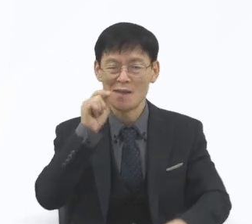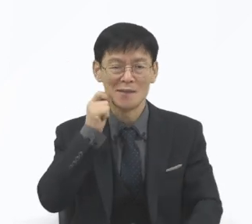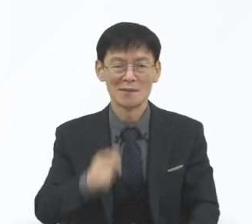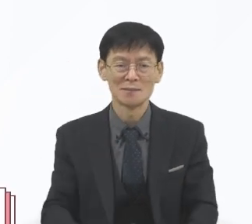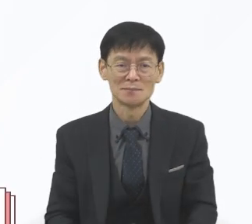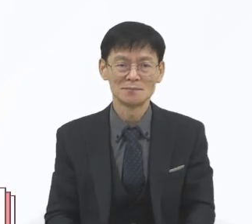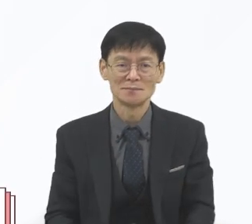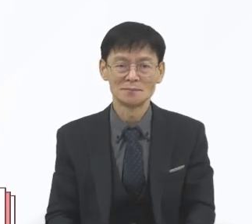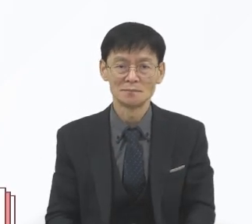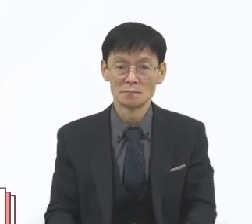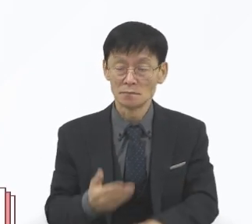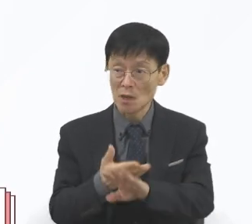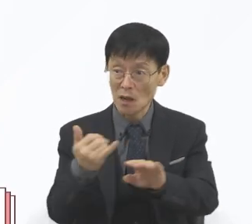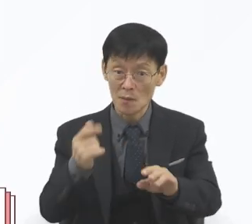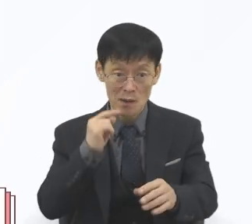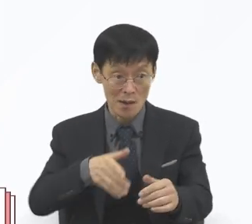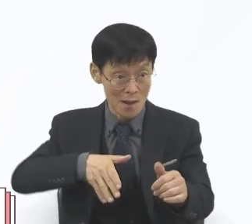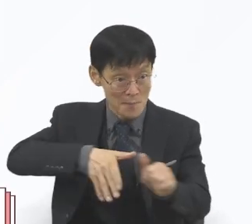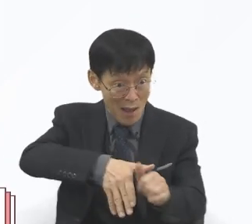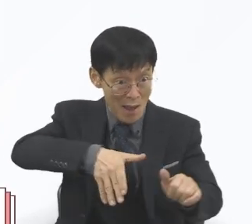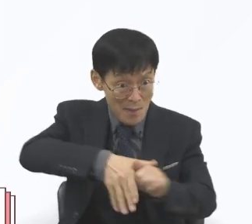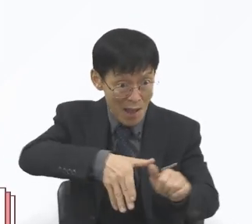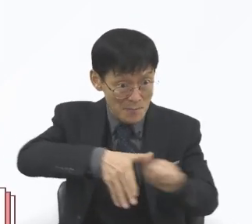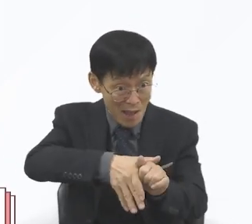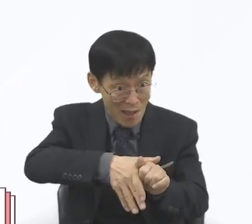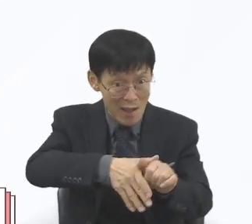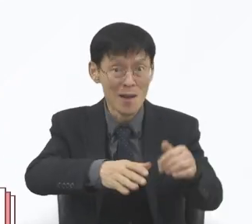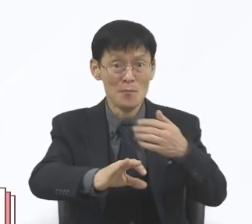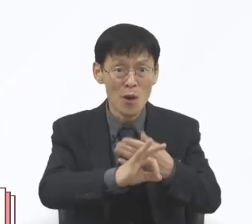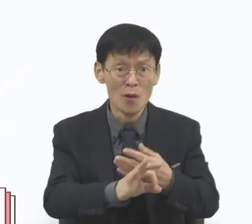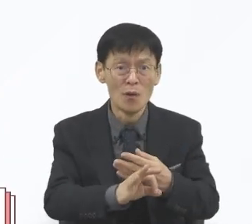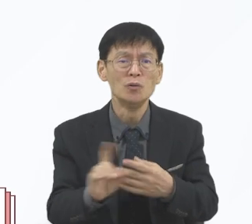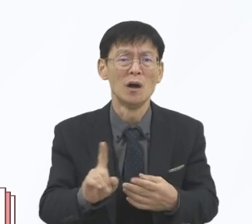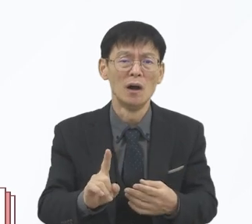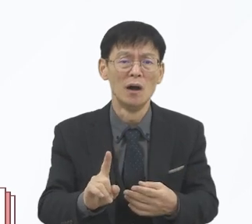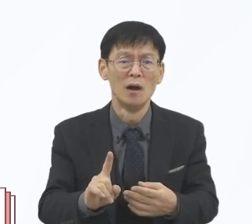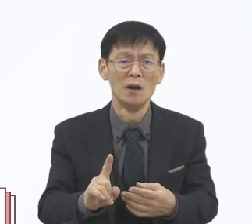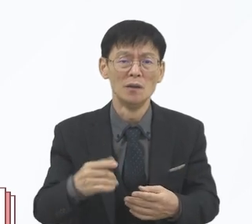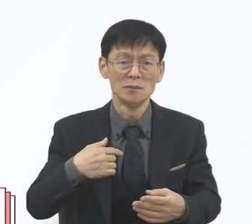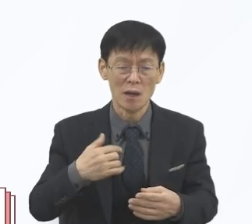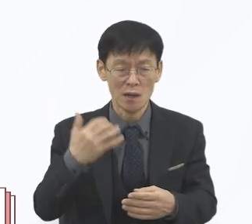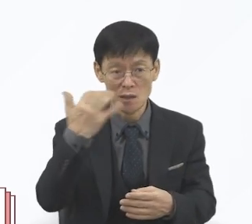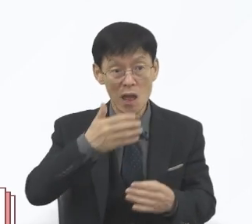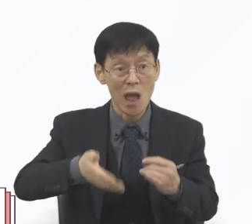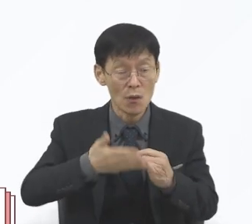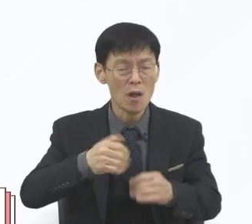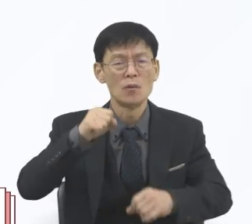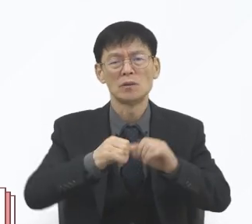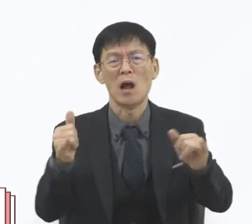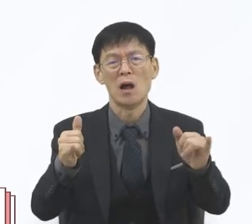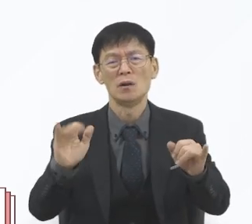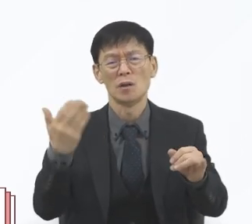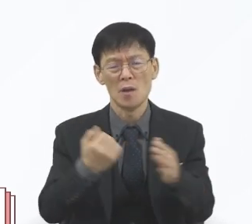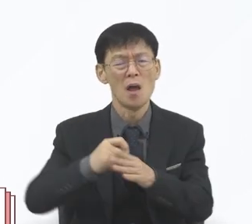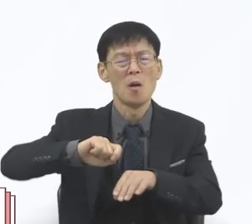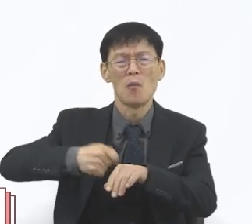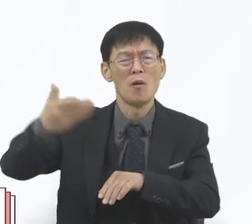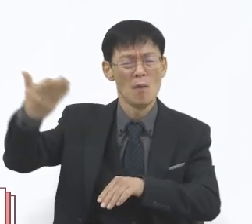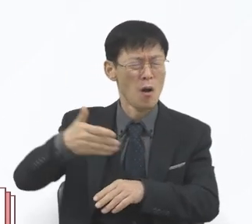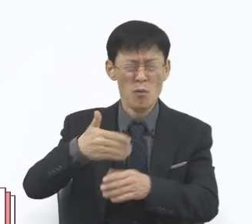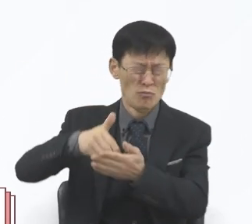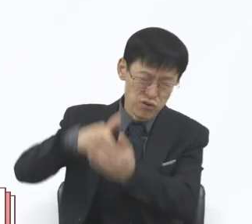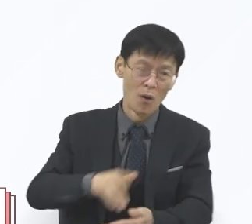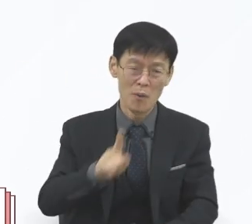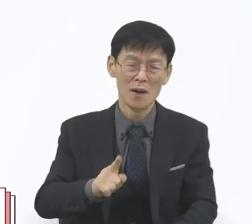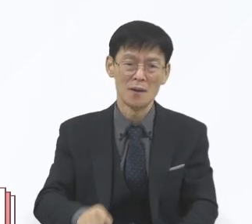행동입니다. 때문에 내가 다른 사람을 똑같이 괴롭히면 나도 직장 내 성희롱 행위자가 되어 벌을